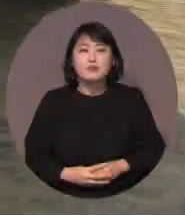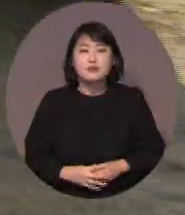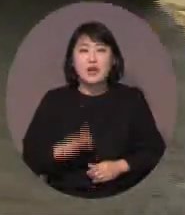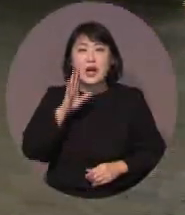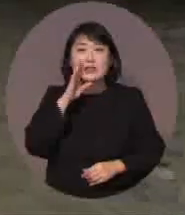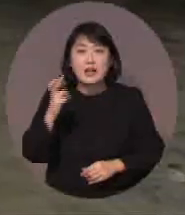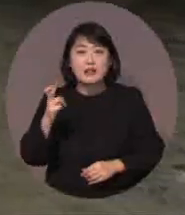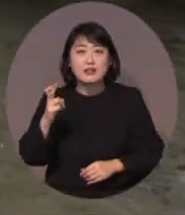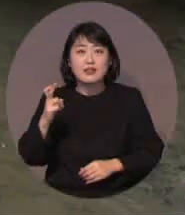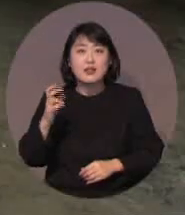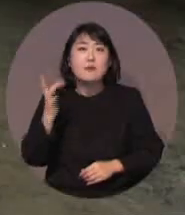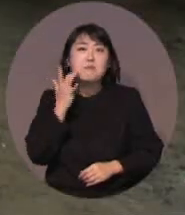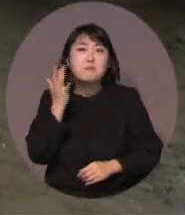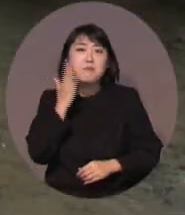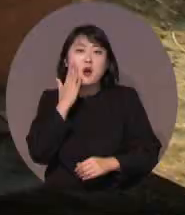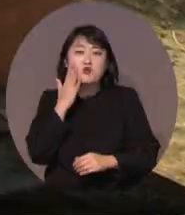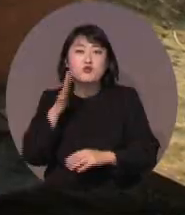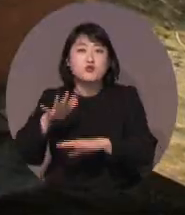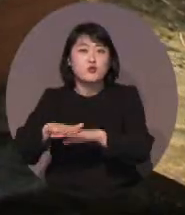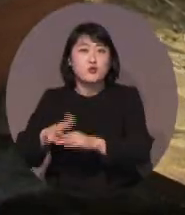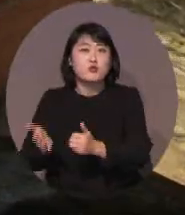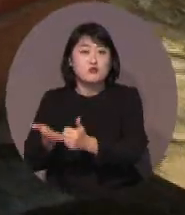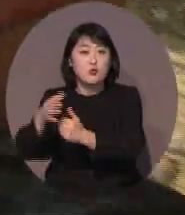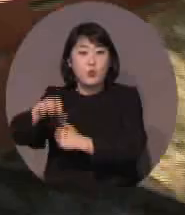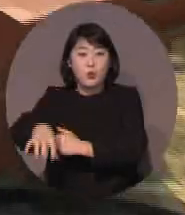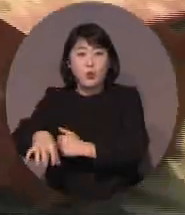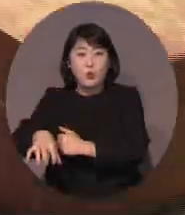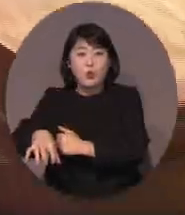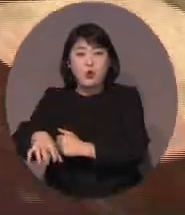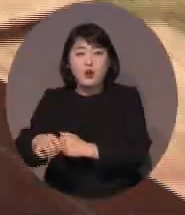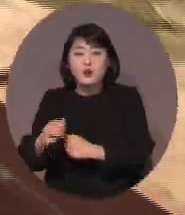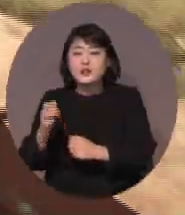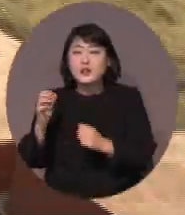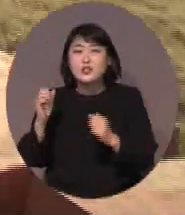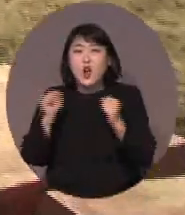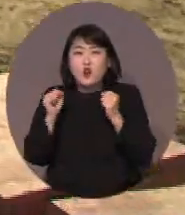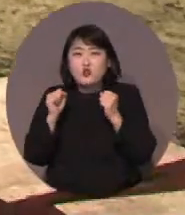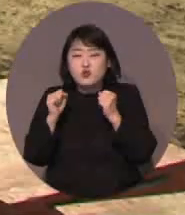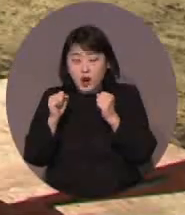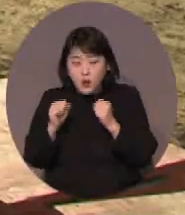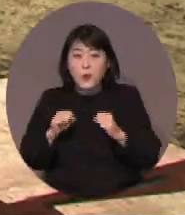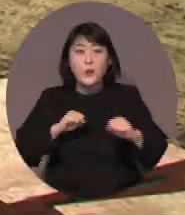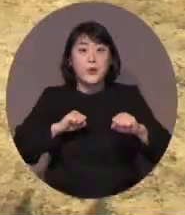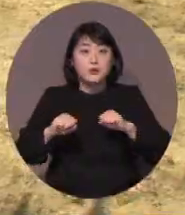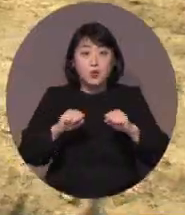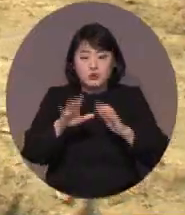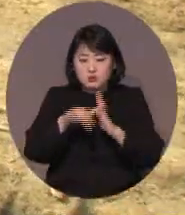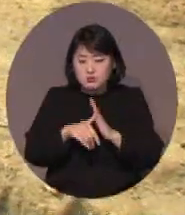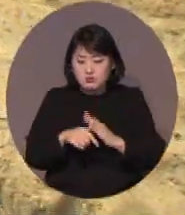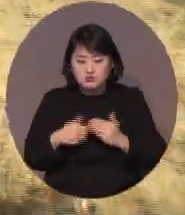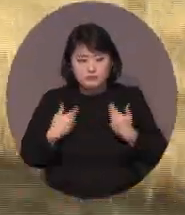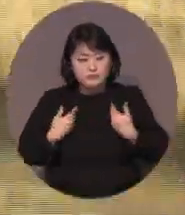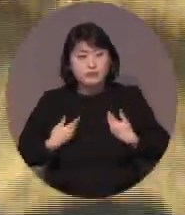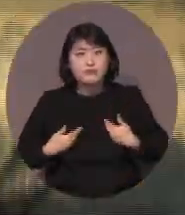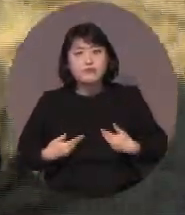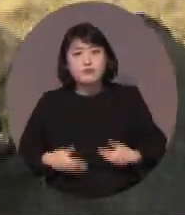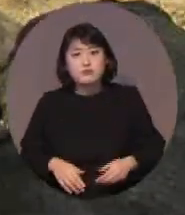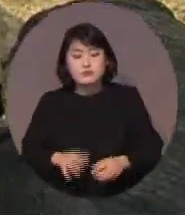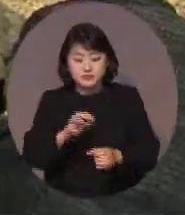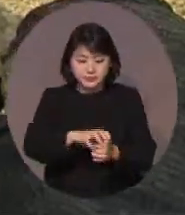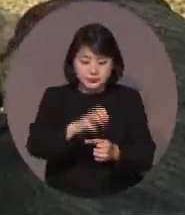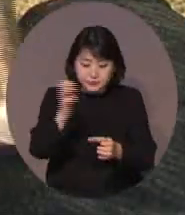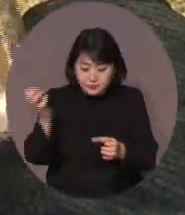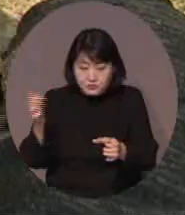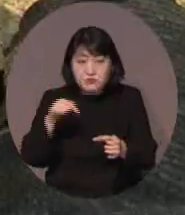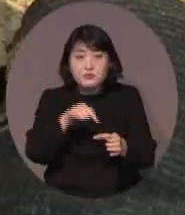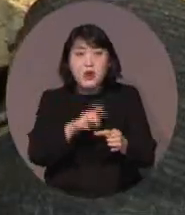아산의 한 양복농가 꿀벌들이 월동을 마치고 조금씩 움직일 때지만 농가는 잠잠합니다 벌통을